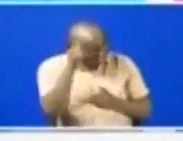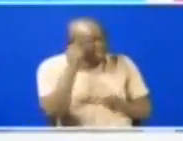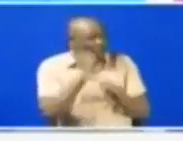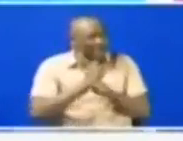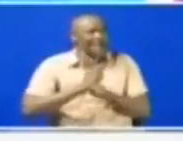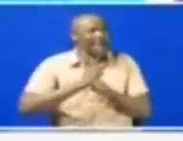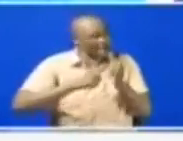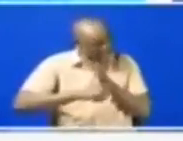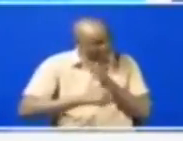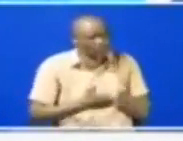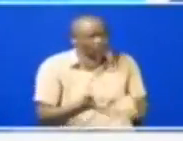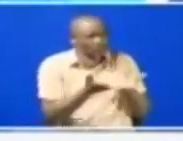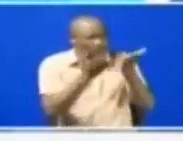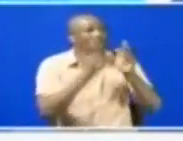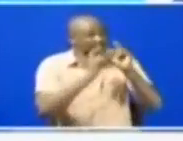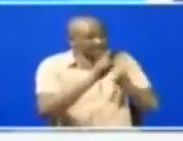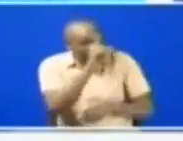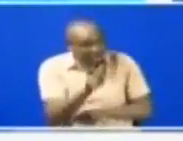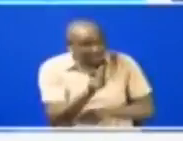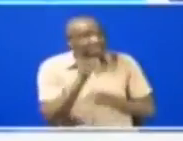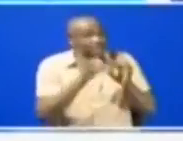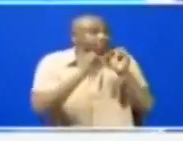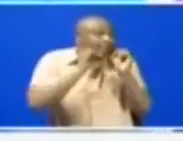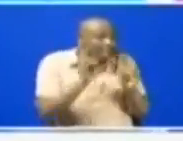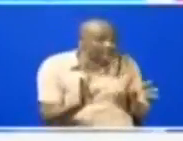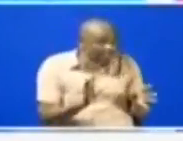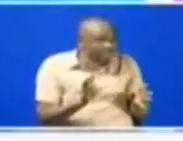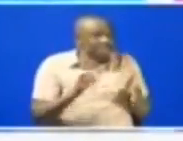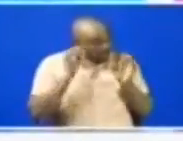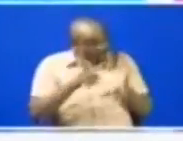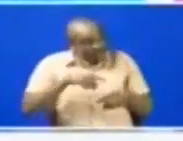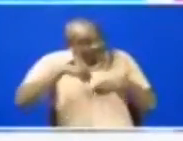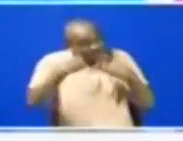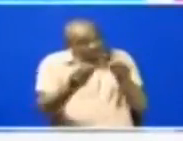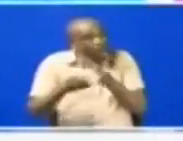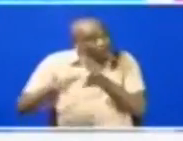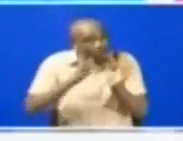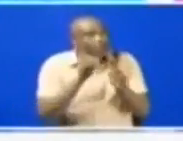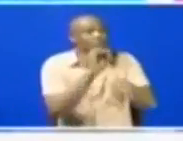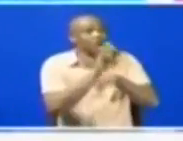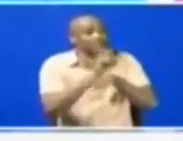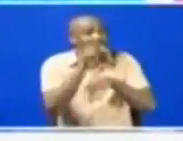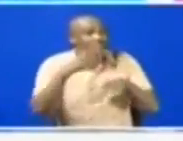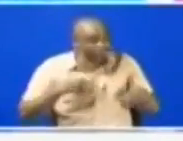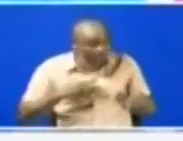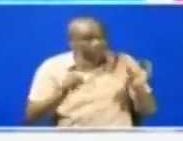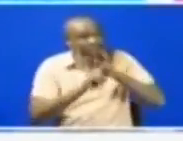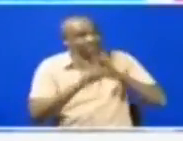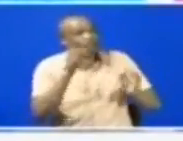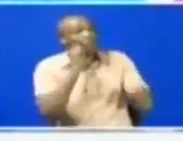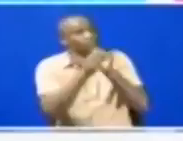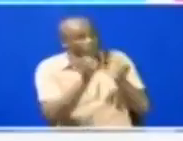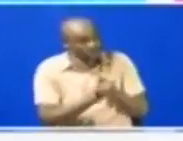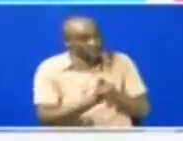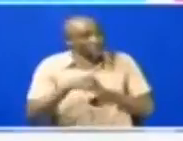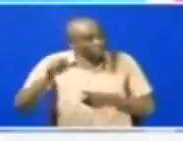kwa kukuza talanta humu nchini? Na kama haifanyi hivyo, iwapo ungepewa fursa ya kuwashauri kama waziri wa michezo kwa mfano,